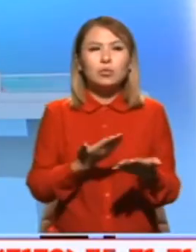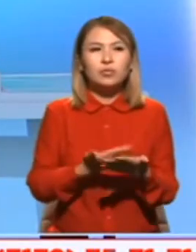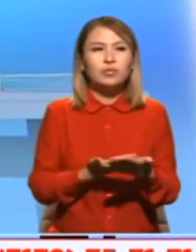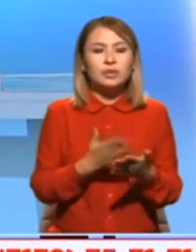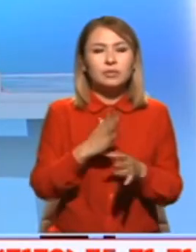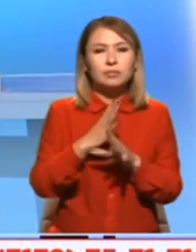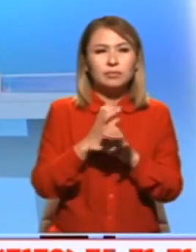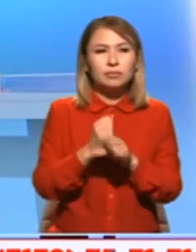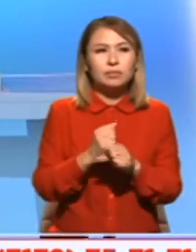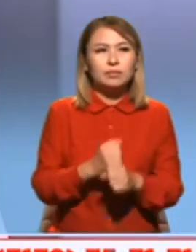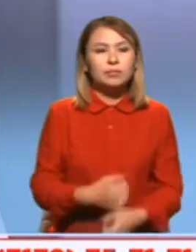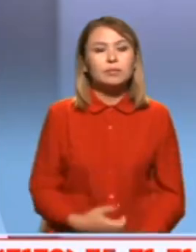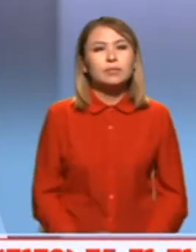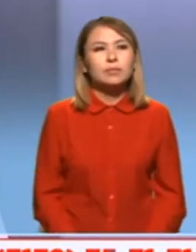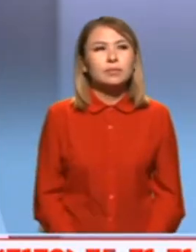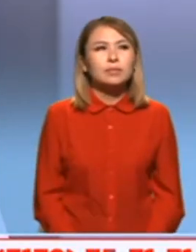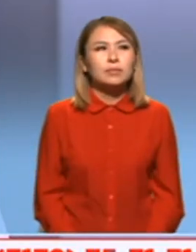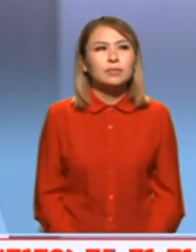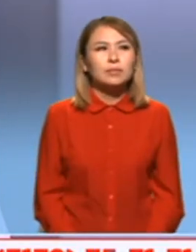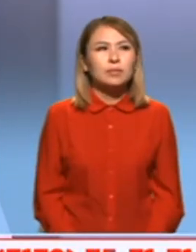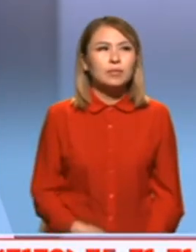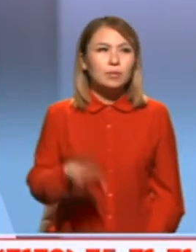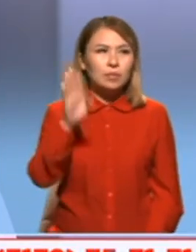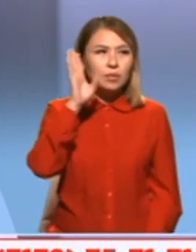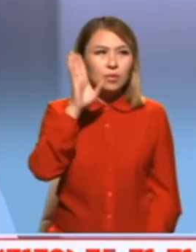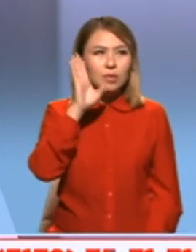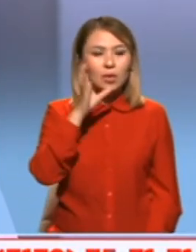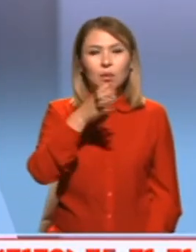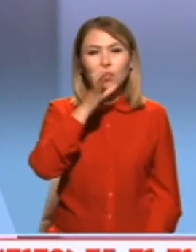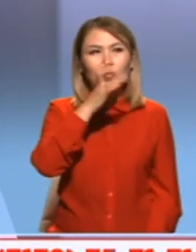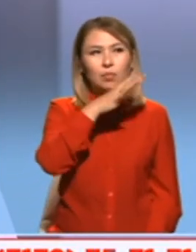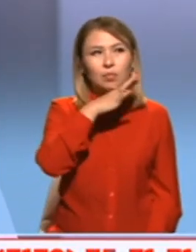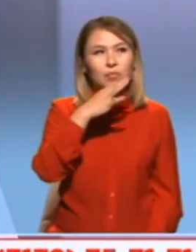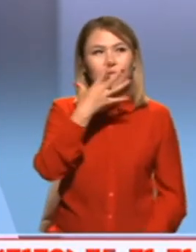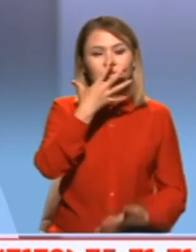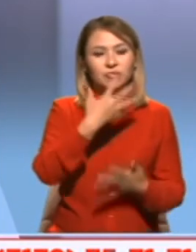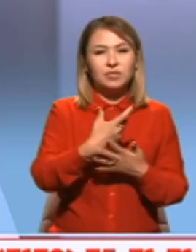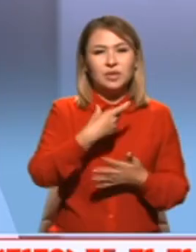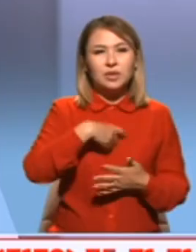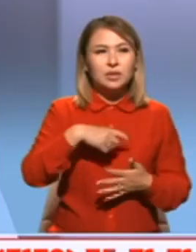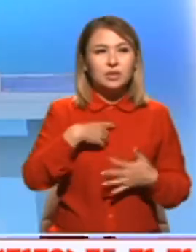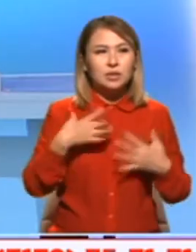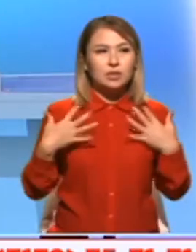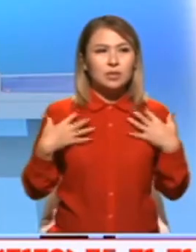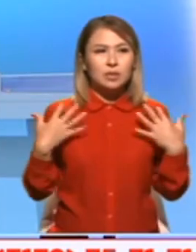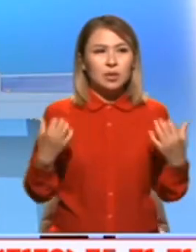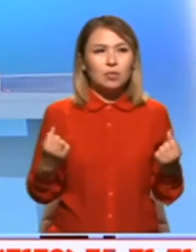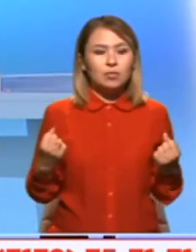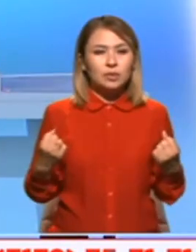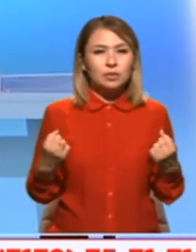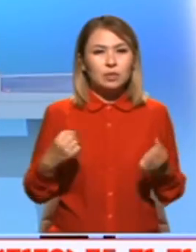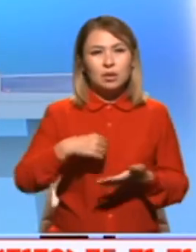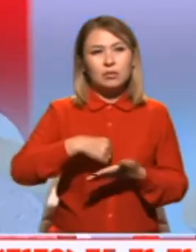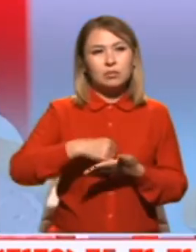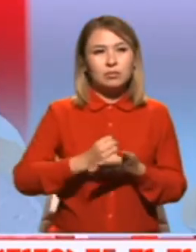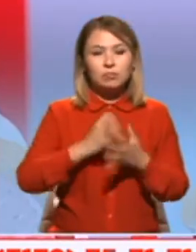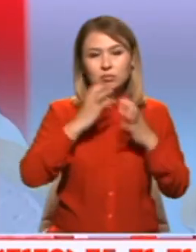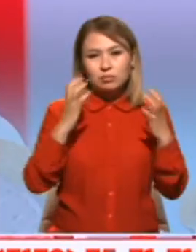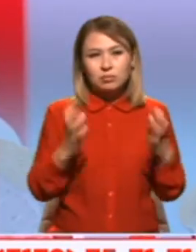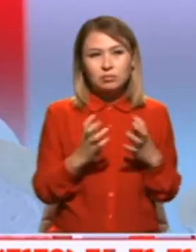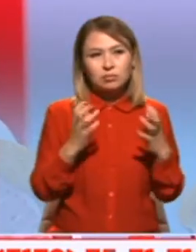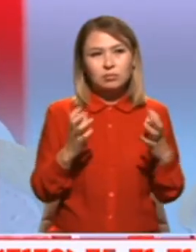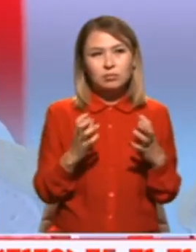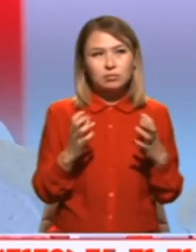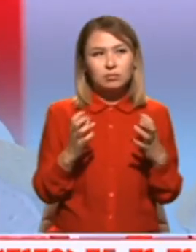қысқа нұсқа? Жалпы судың мөлшерін көбейтеміз. Өз-өзімізге, денсаулығымызға тұрақты түрде көңіл бөліп,